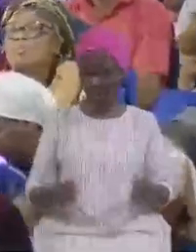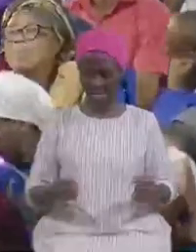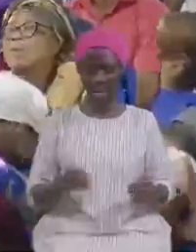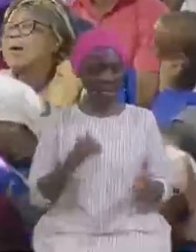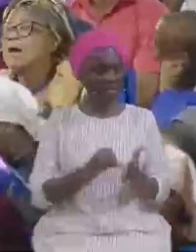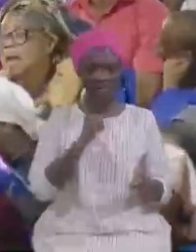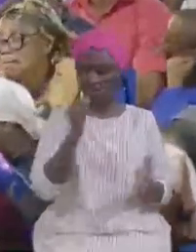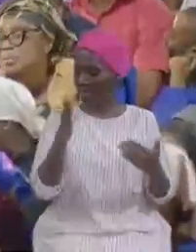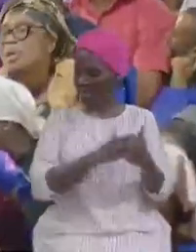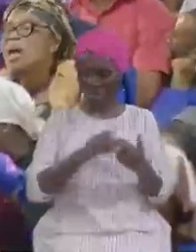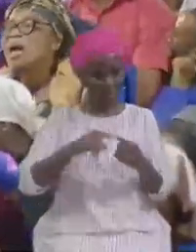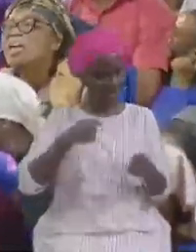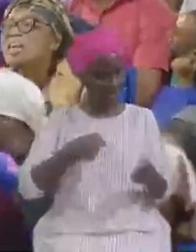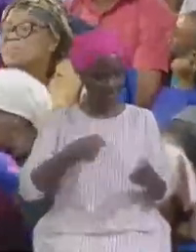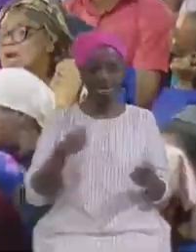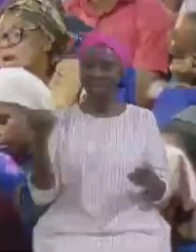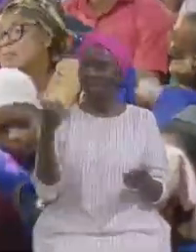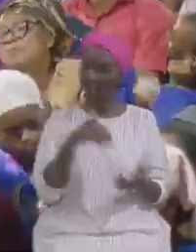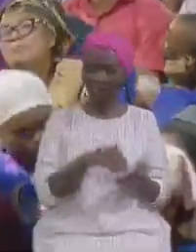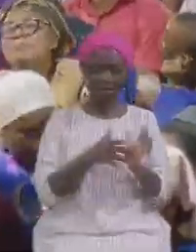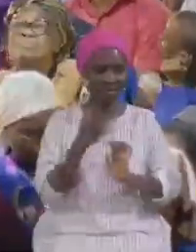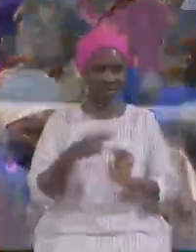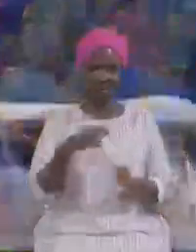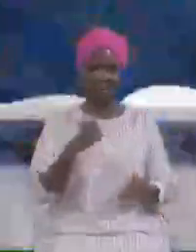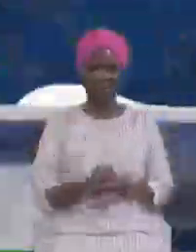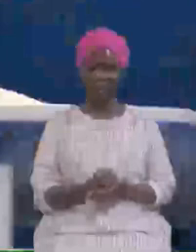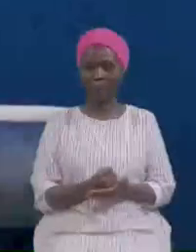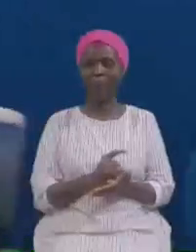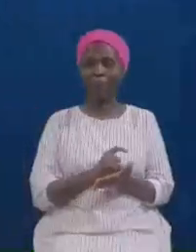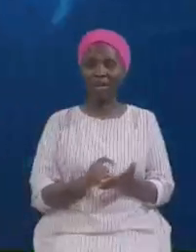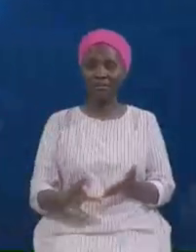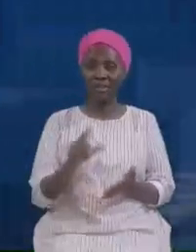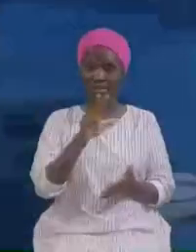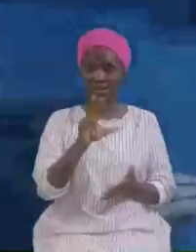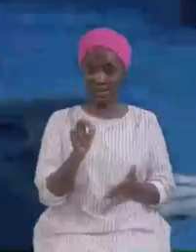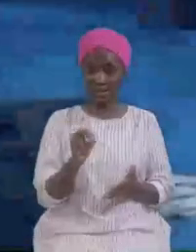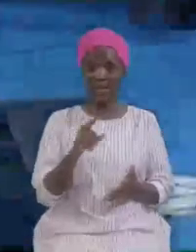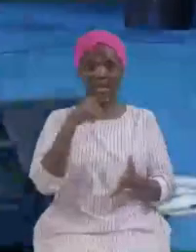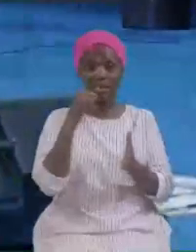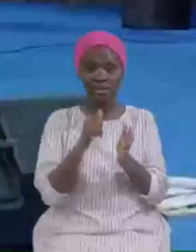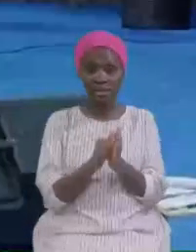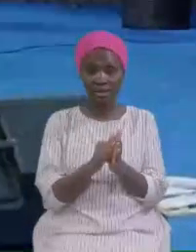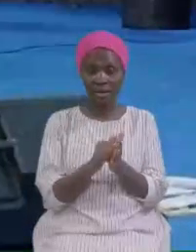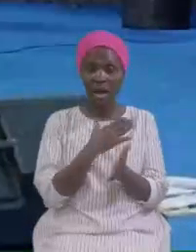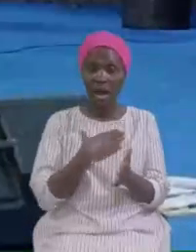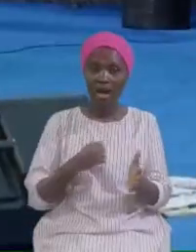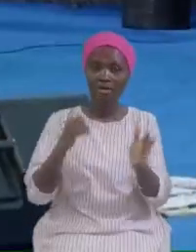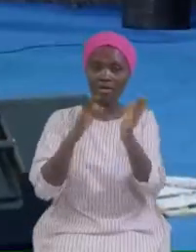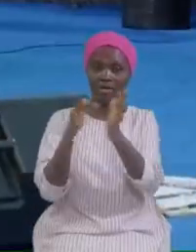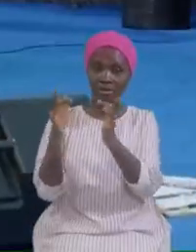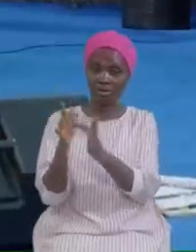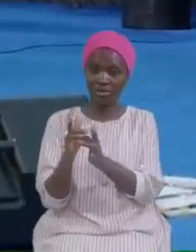reviendra plus dans ma vie. Au nom de Jésus. Verset 30. Verset 30. Jésus